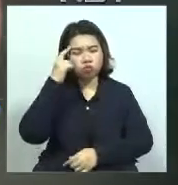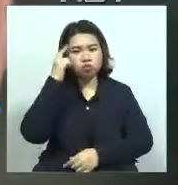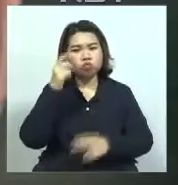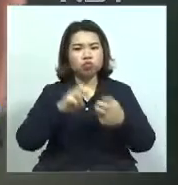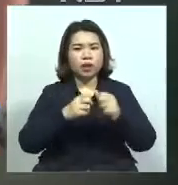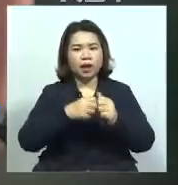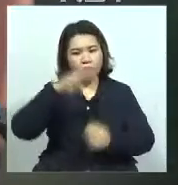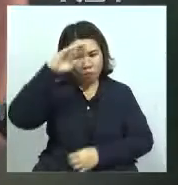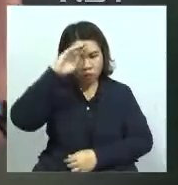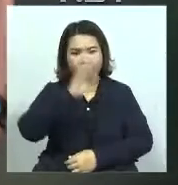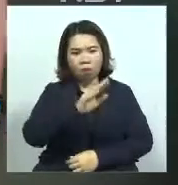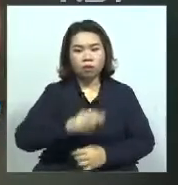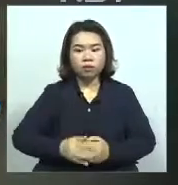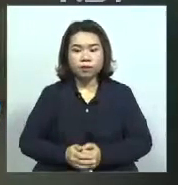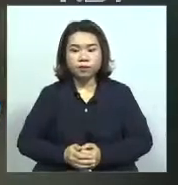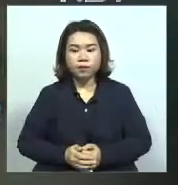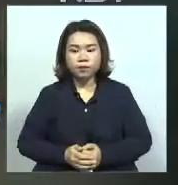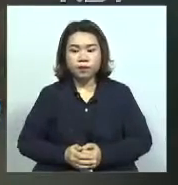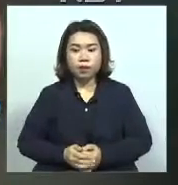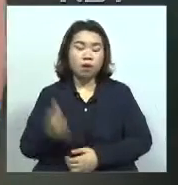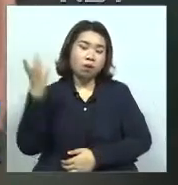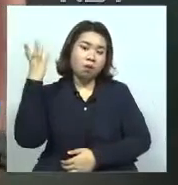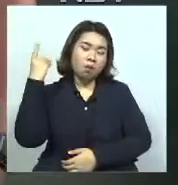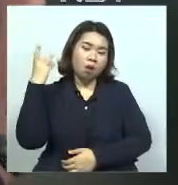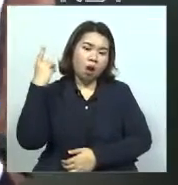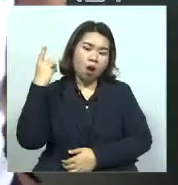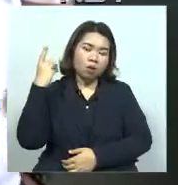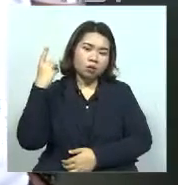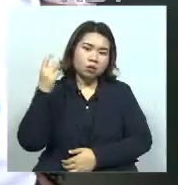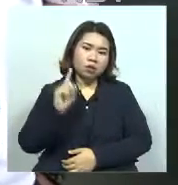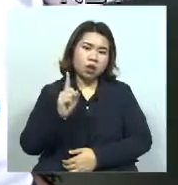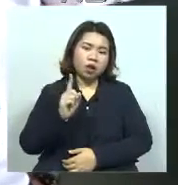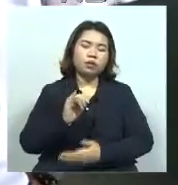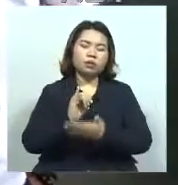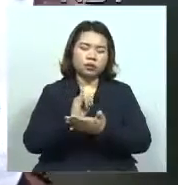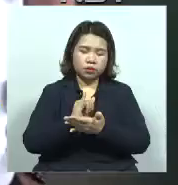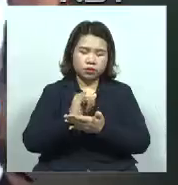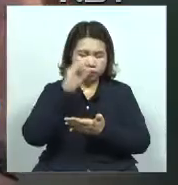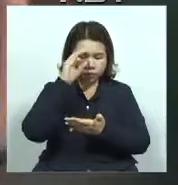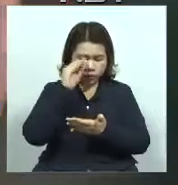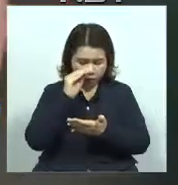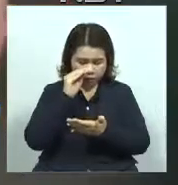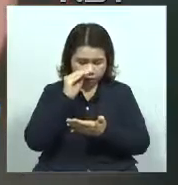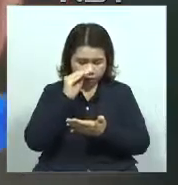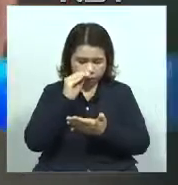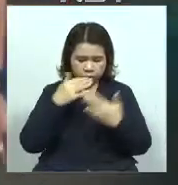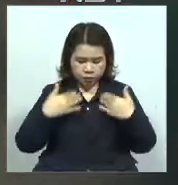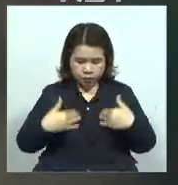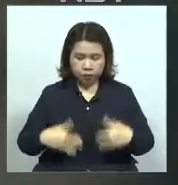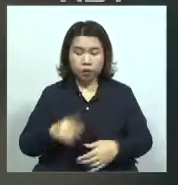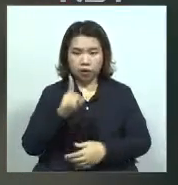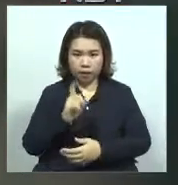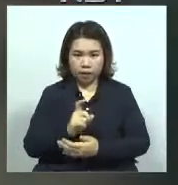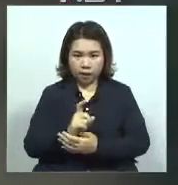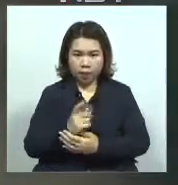ะครับนะฮะแล้วก็เมื่อวานท่านก็ค่อยๆผ่อนคลายไปนะครับค่อยๆผ่อนคลายไปนะฮะ